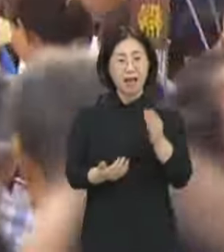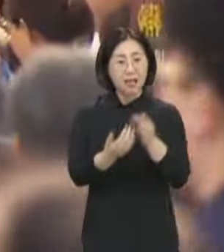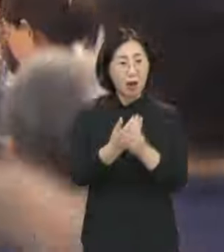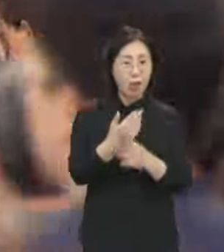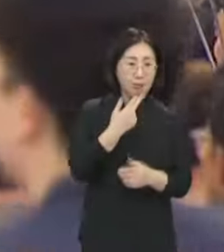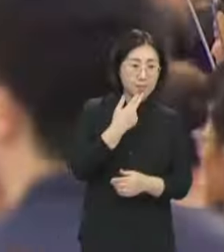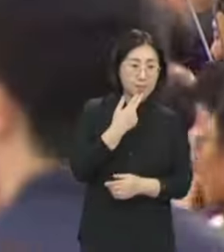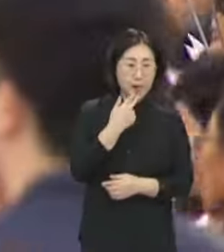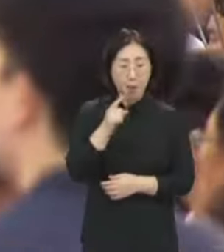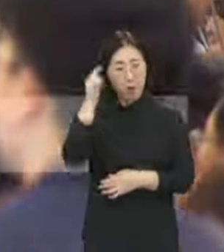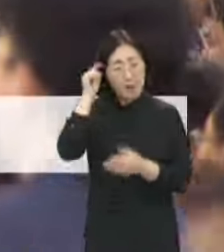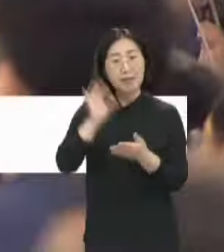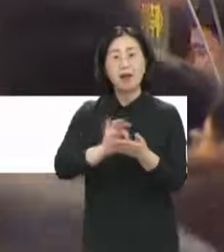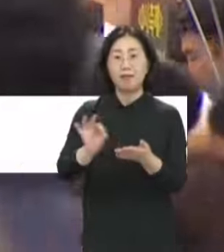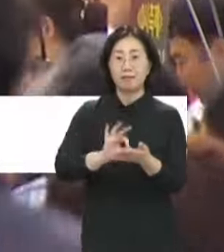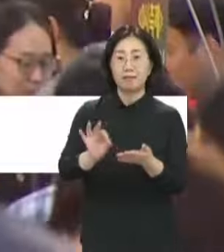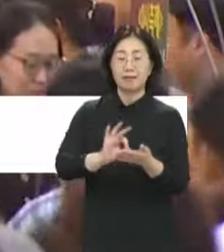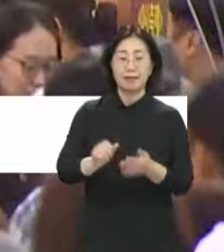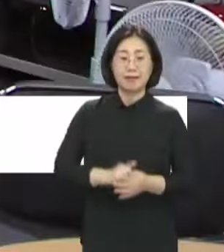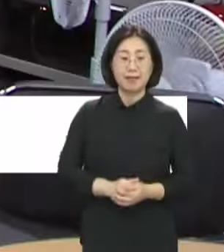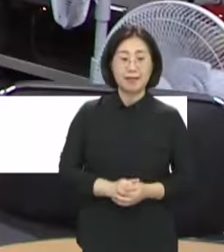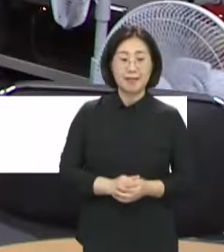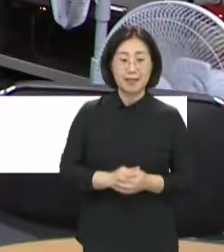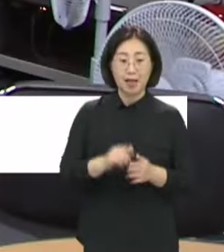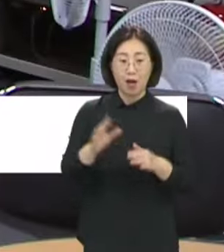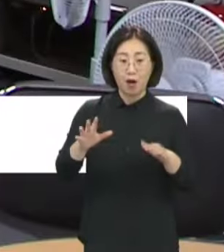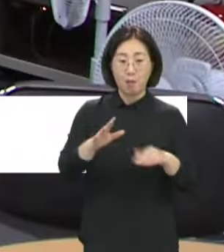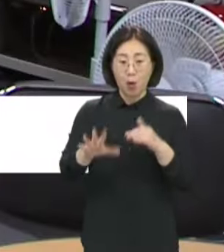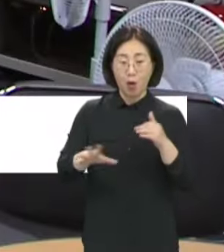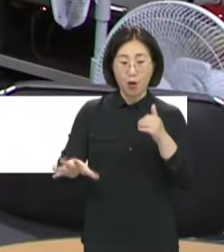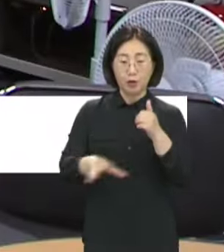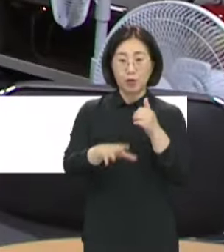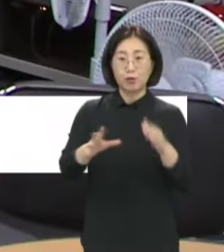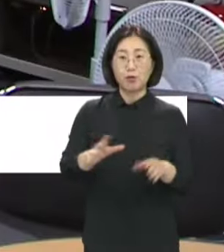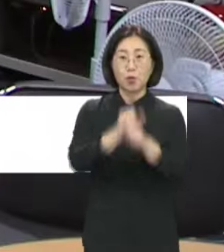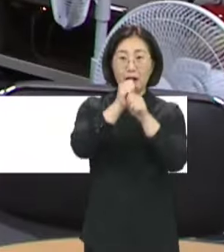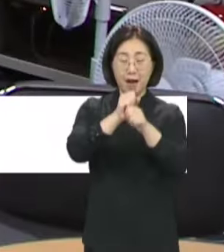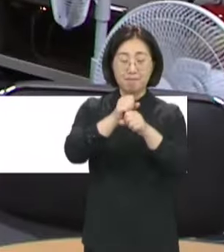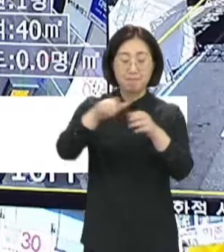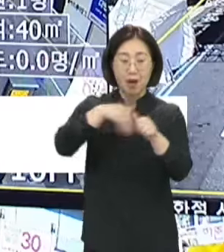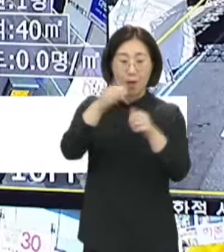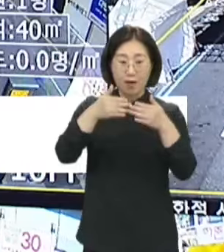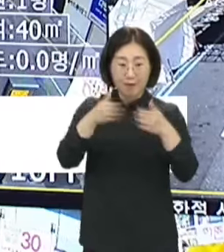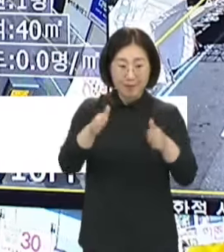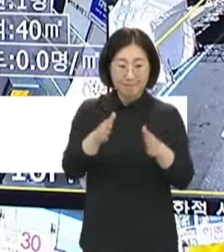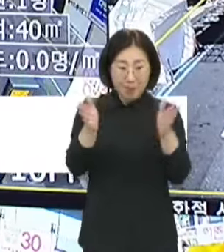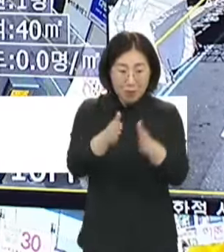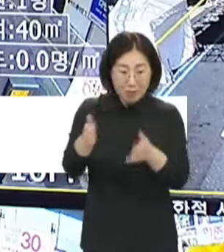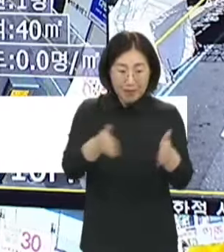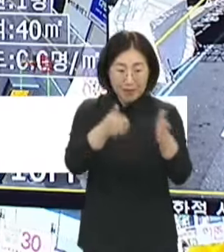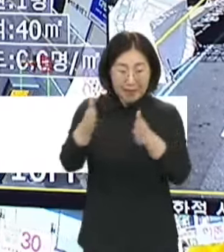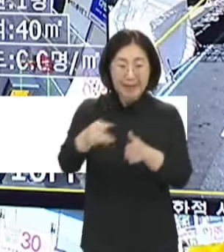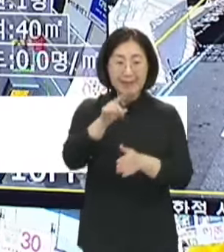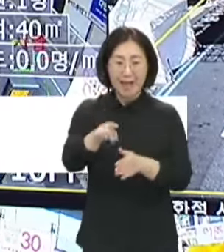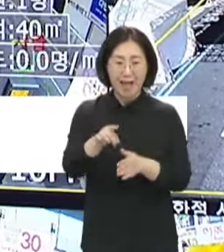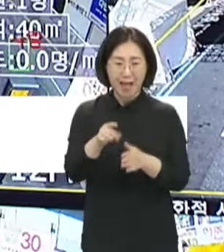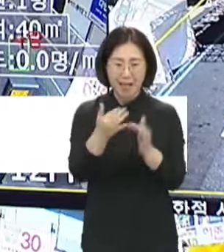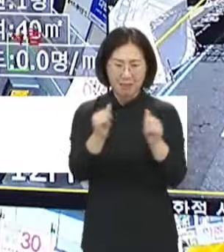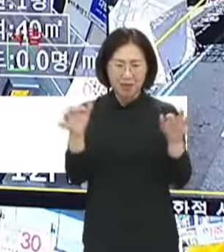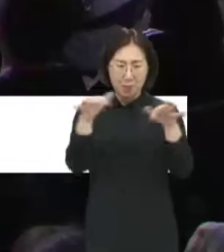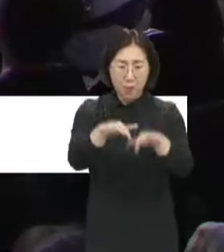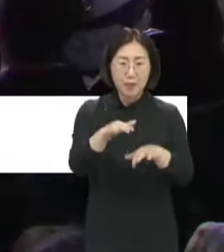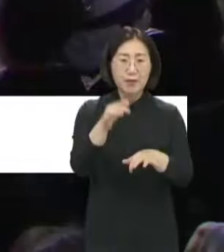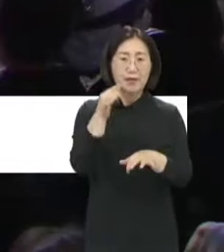예방에도 힘썼습니다 종합 상황실에서는 AI 활용해 좁은 장소에 인파가 몰리지 않도록 관리했고